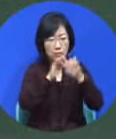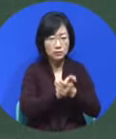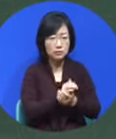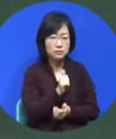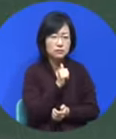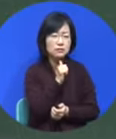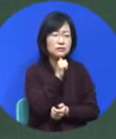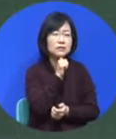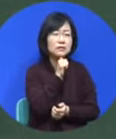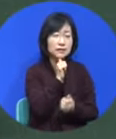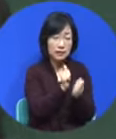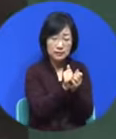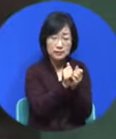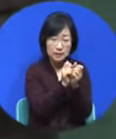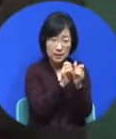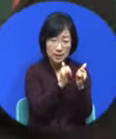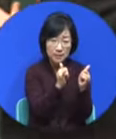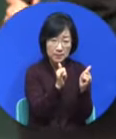있죠